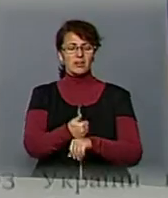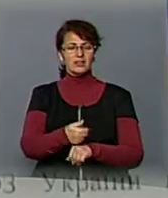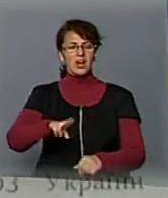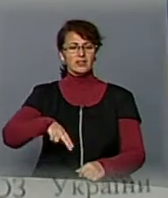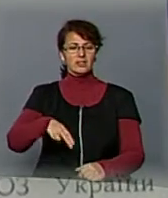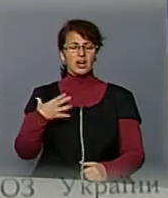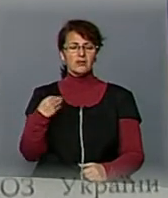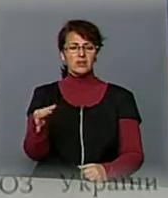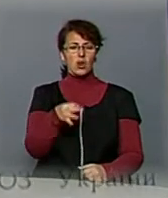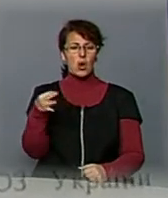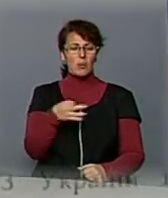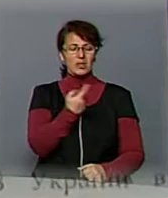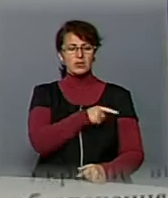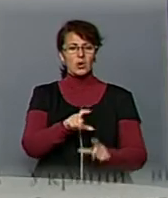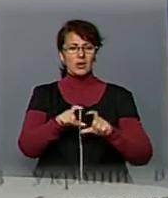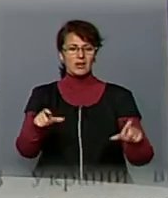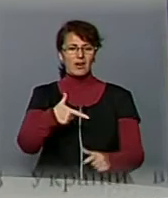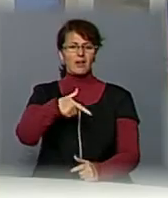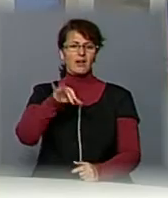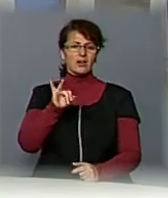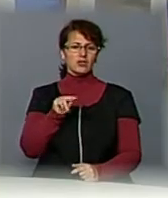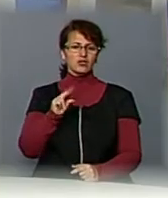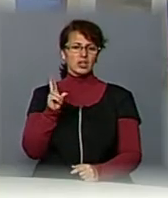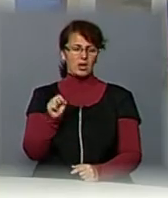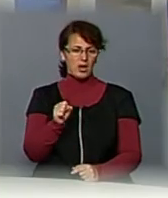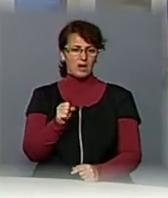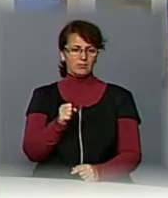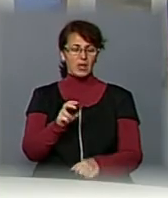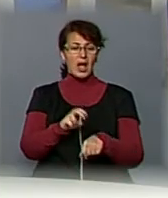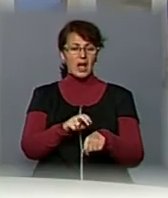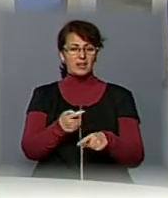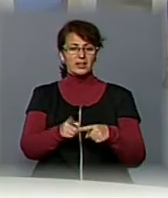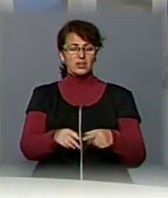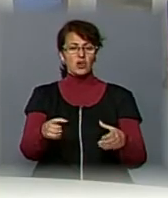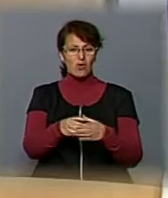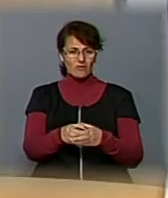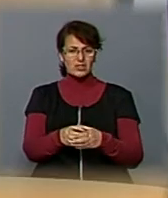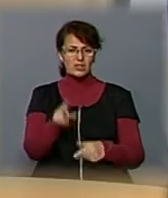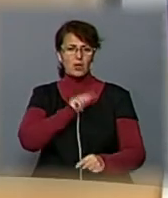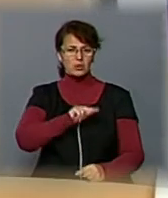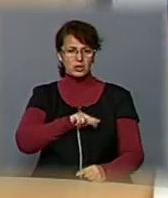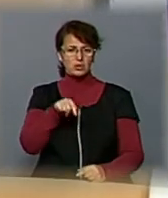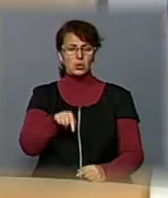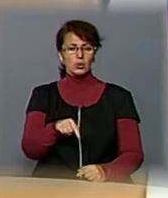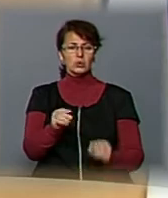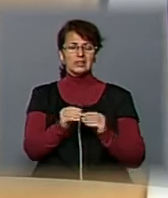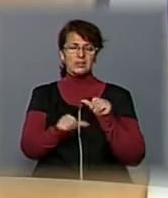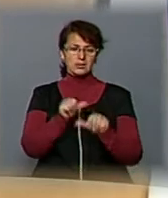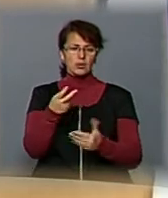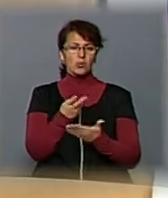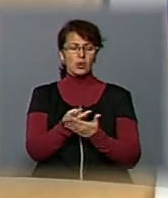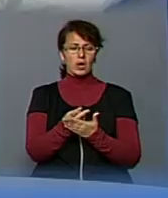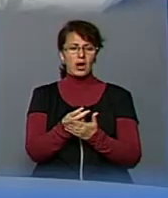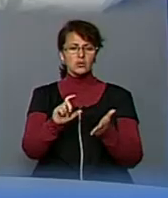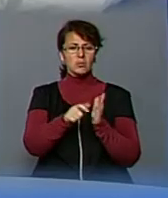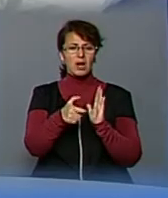Львівської обласної клінічної лікарні Михайло Гичка. Кардіохірург відділення Віталій Петров працює тут 10 років, показує палату